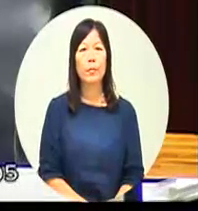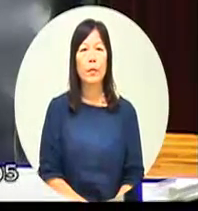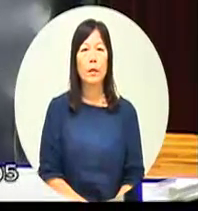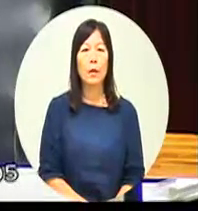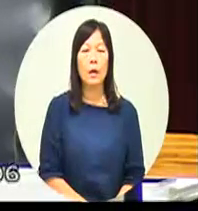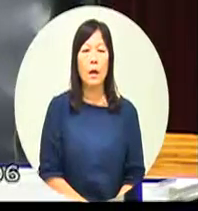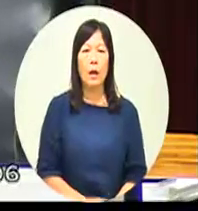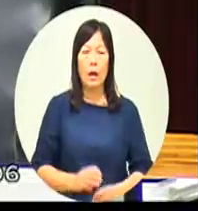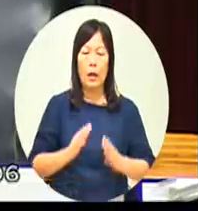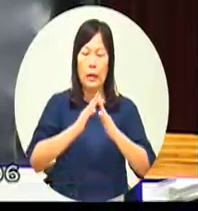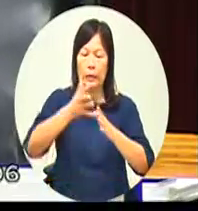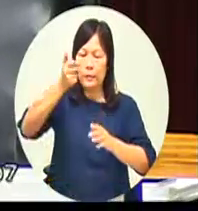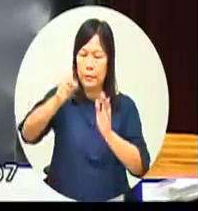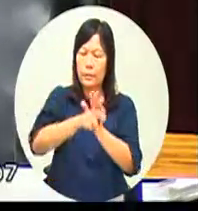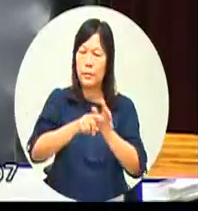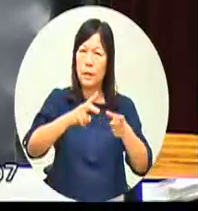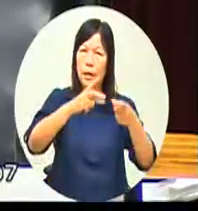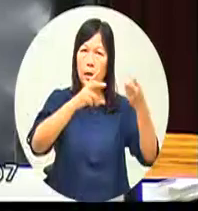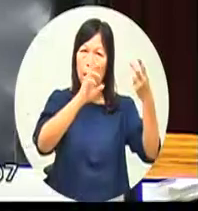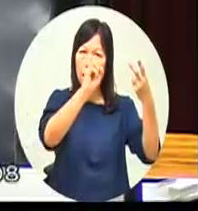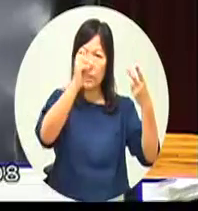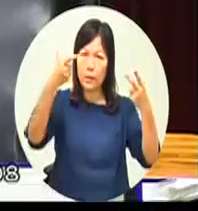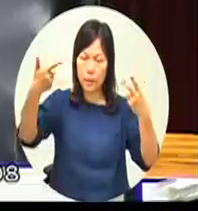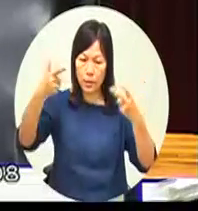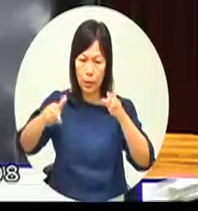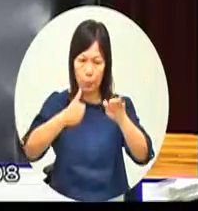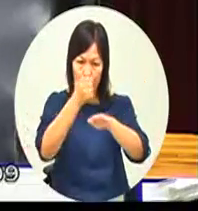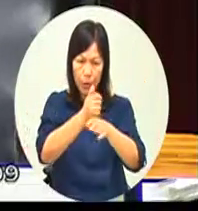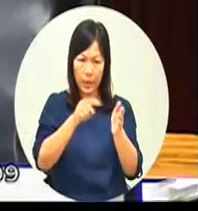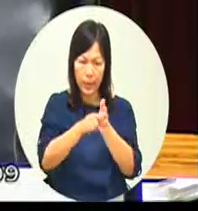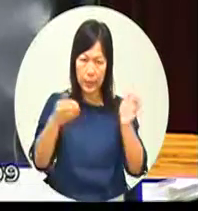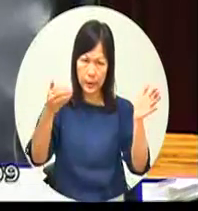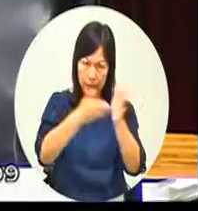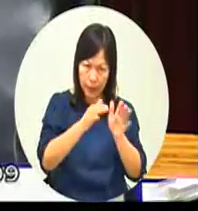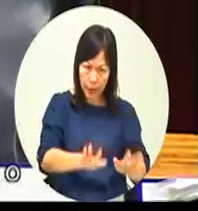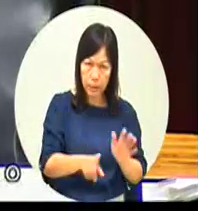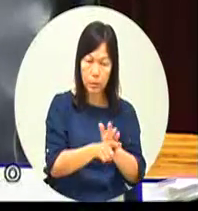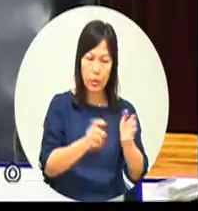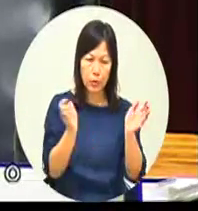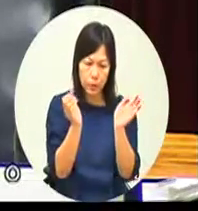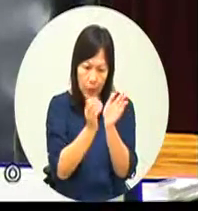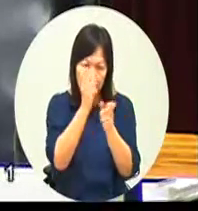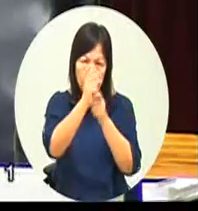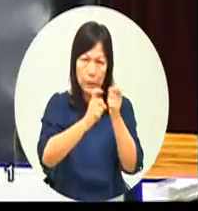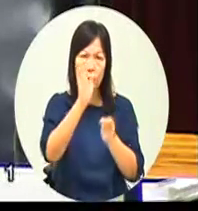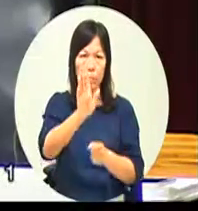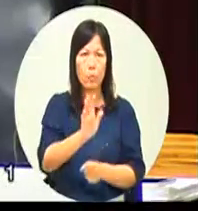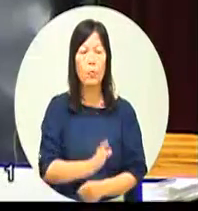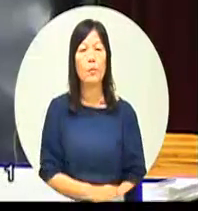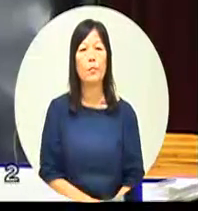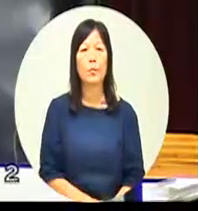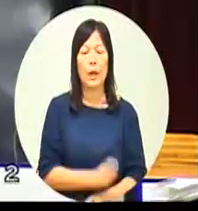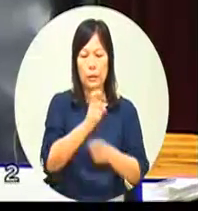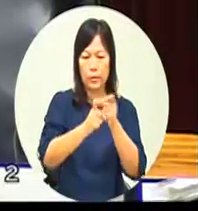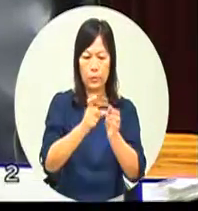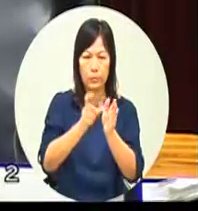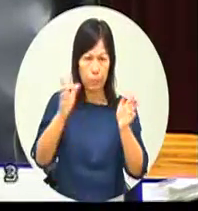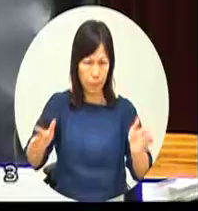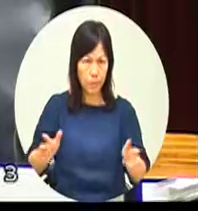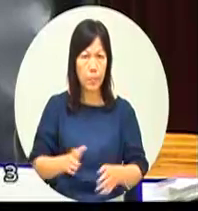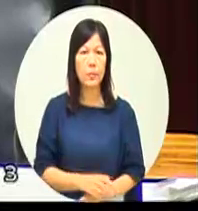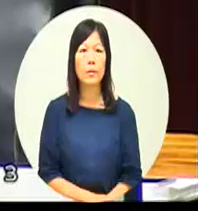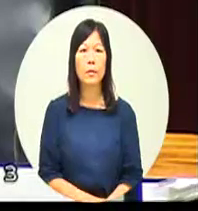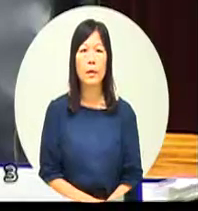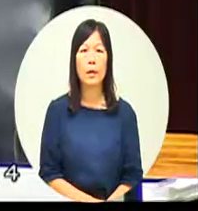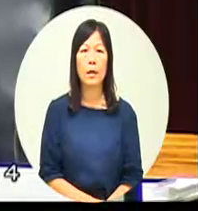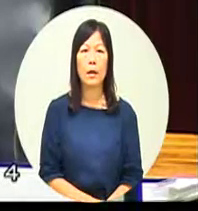陈菊市长从2006年就职到现在也10年了，这10年来，在